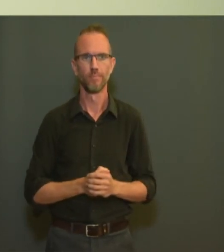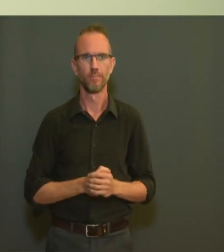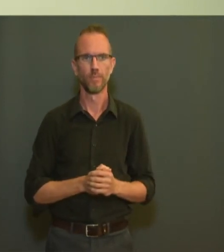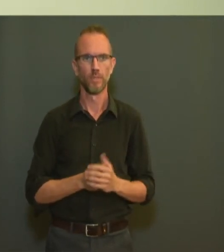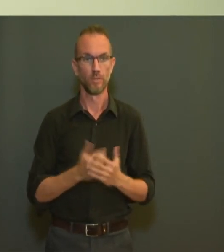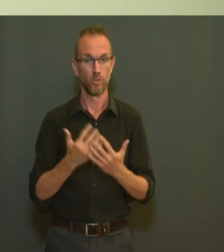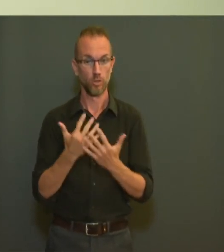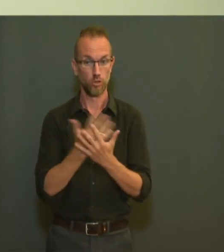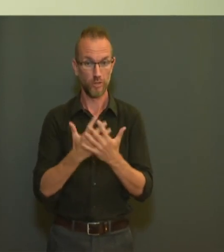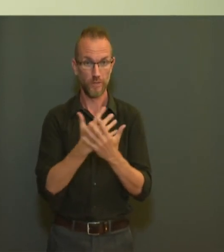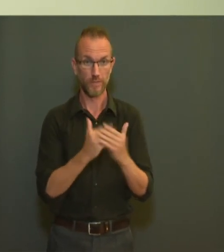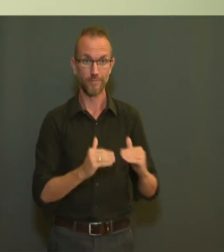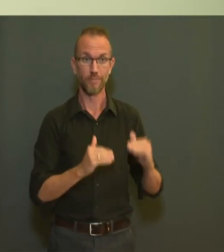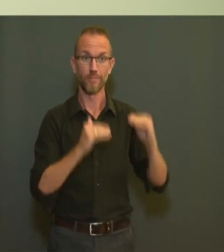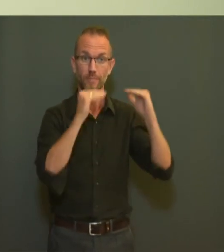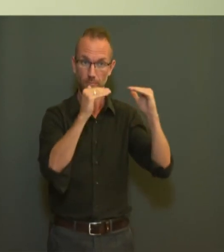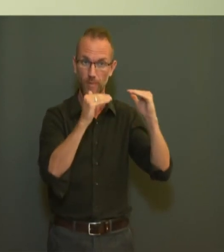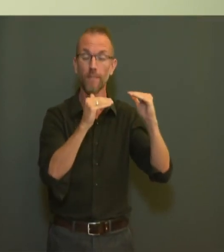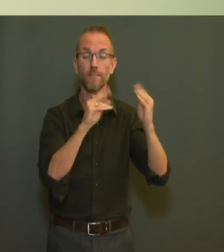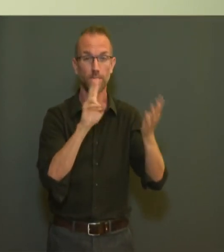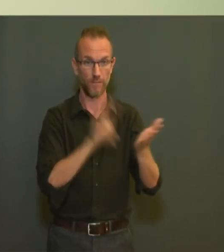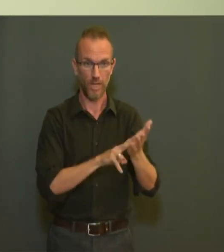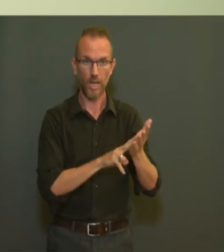effectivement, de la surmortalité de cette année-ci.